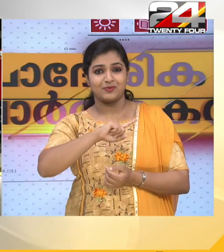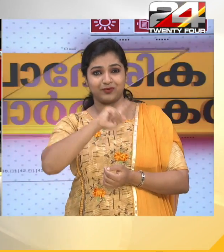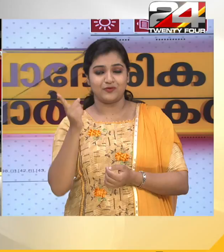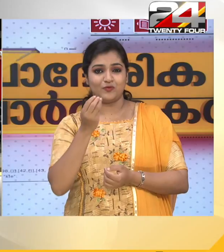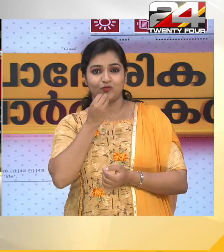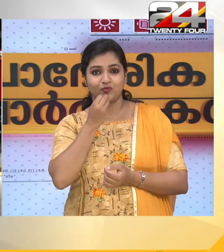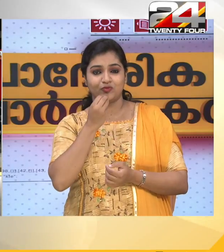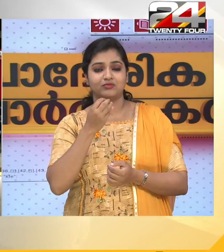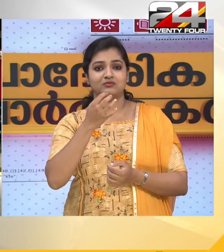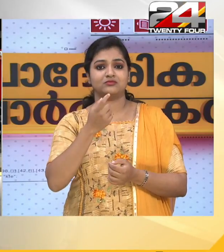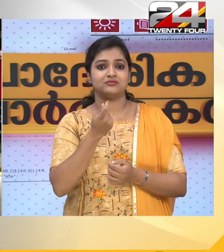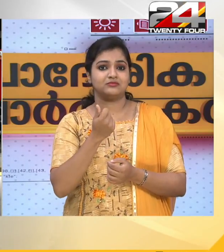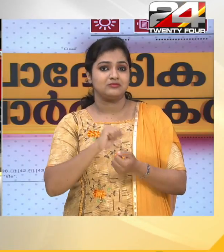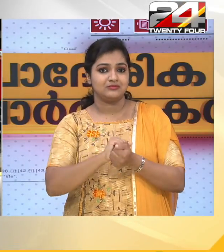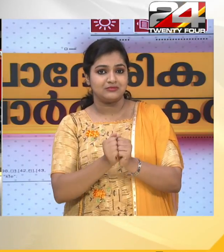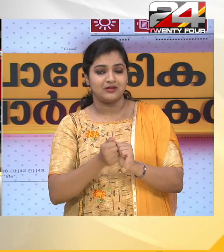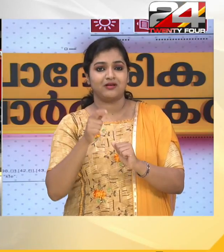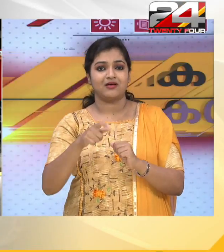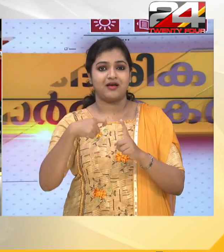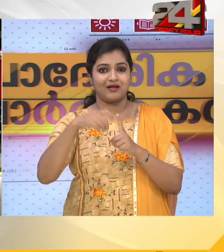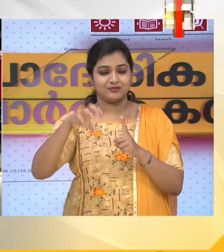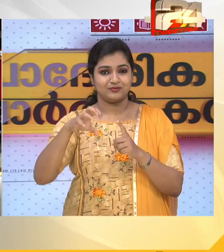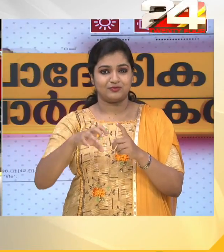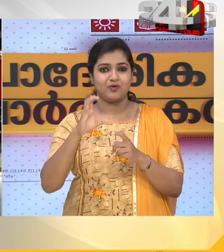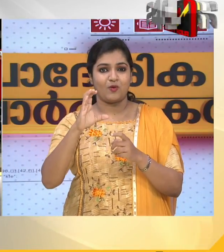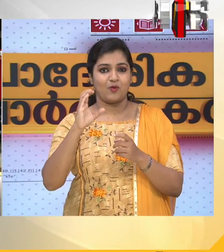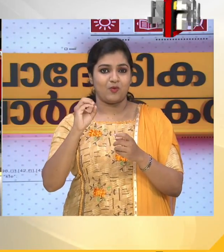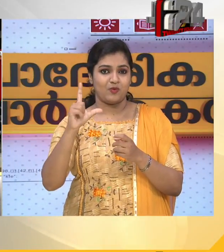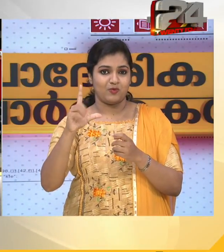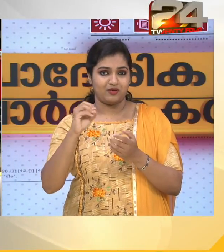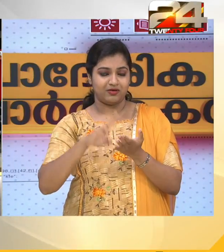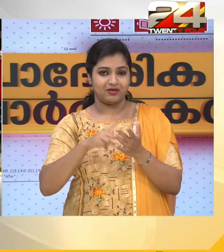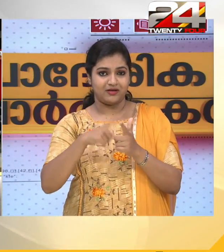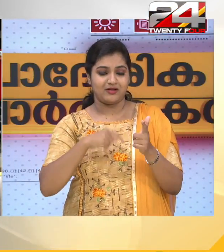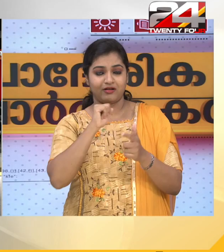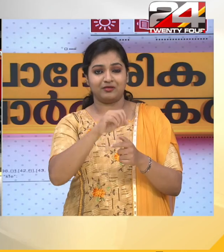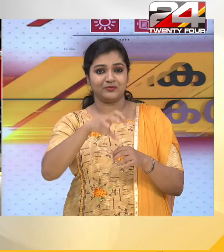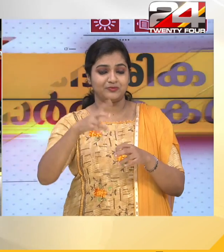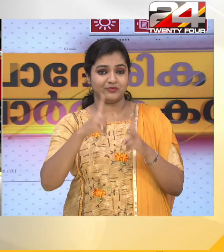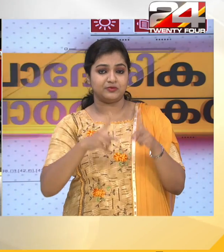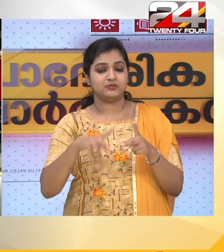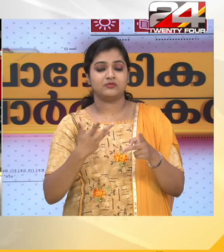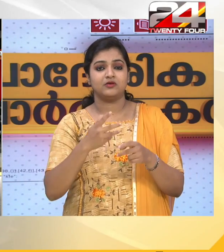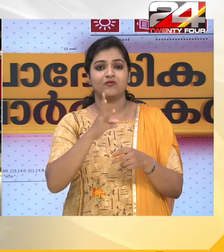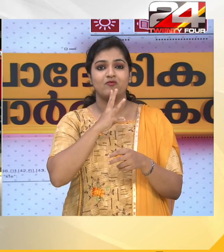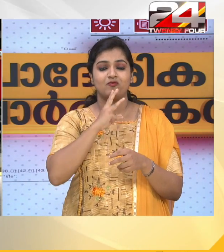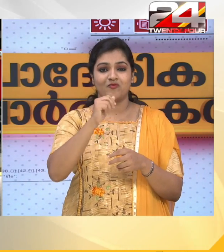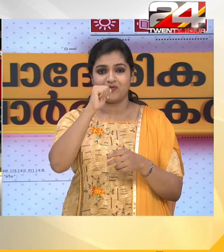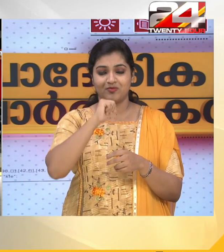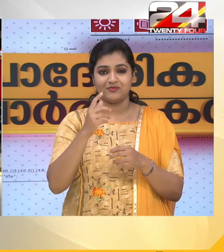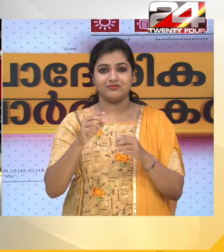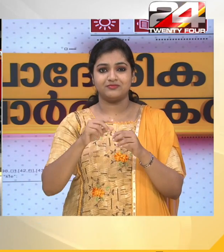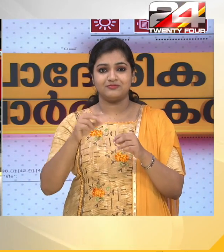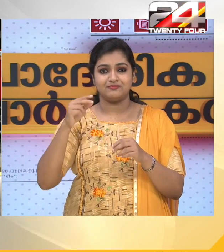അന്നന്നത്തെ അന്നത്തിനു പോലും ഗതിയില്ലാത്ത കാരിത്താസ് കോളനി നിവാസികൾ ഇപ്പോൾ കുടിവെള്ളക്കരത്തിന്റെ ബില്ല് കണ്ട ഞെട്ടലിലാണ്. വാട്ടർ അതോറിറ്റി